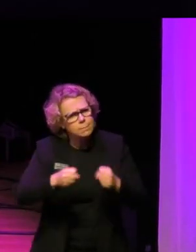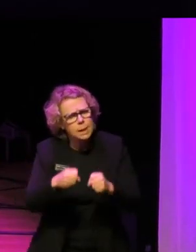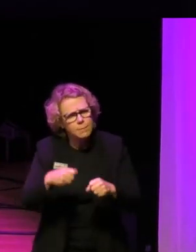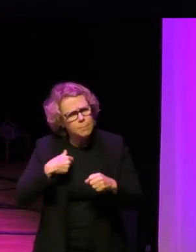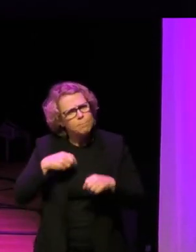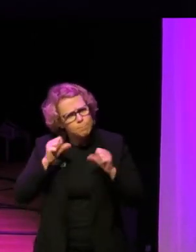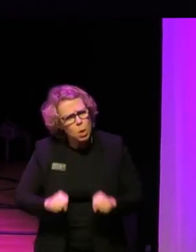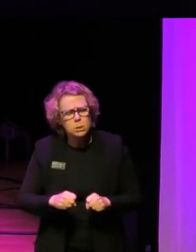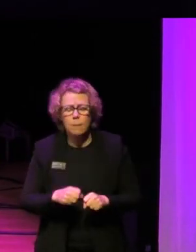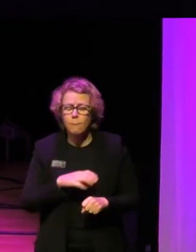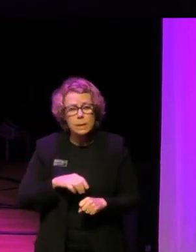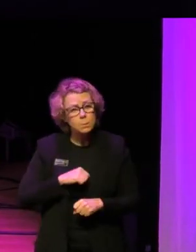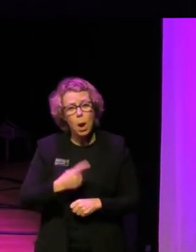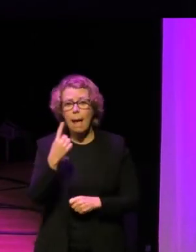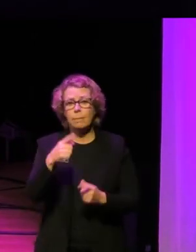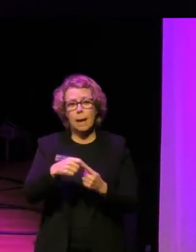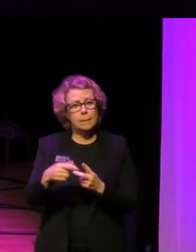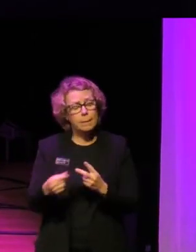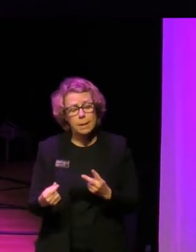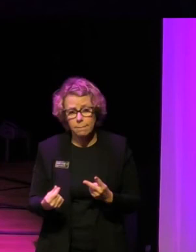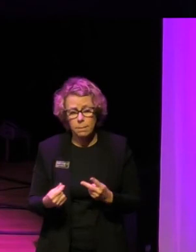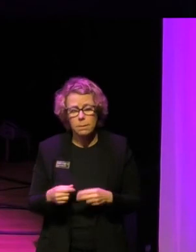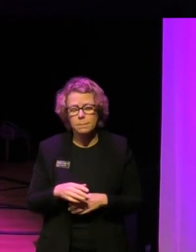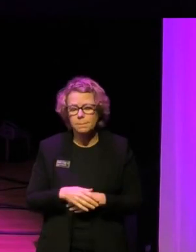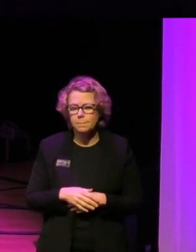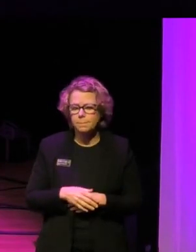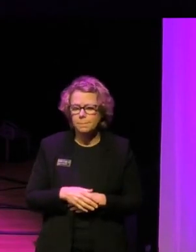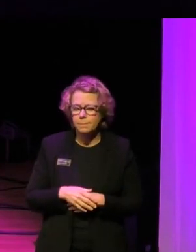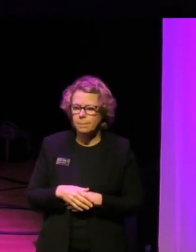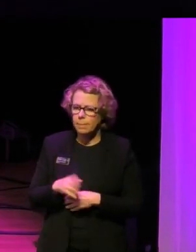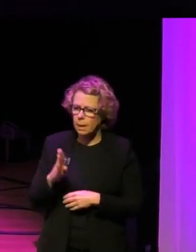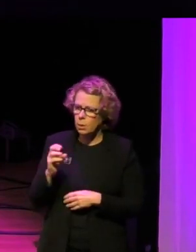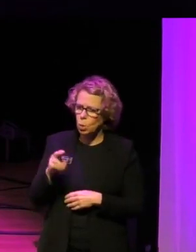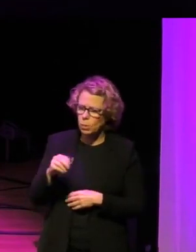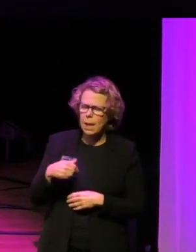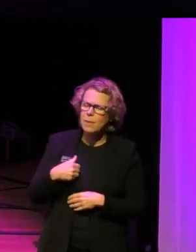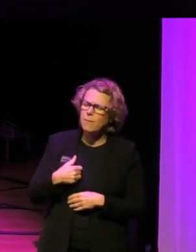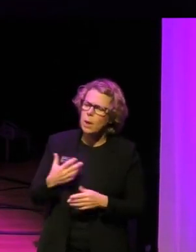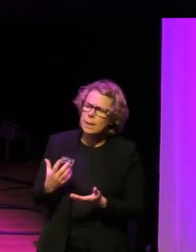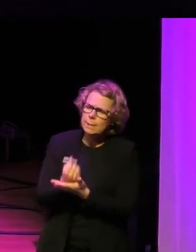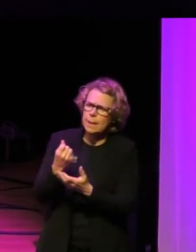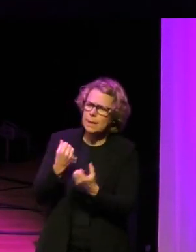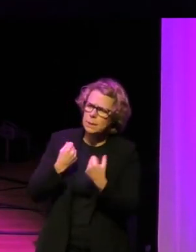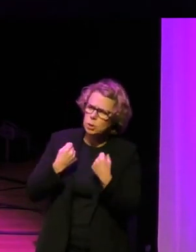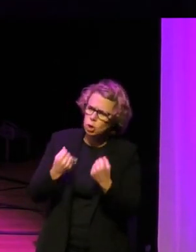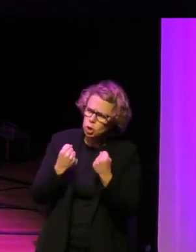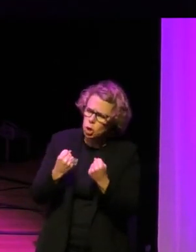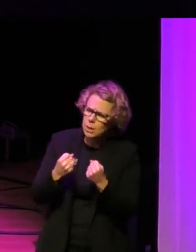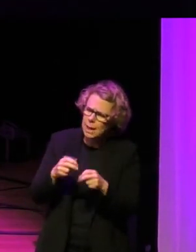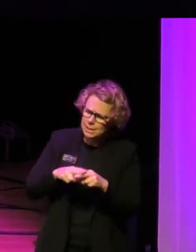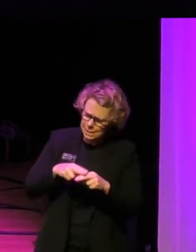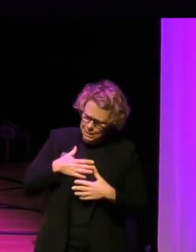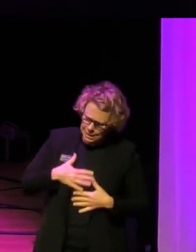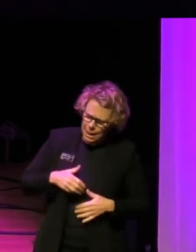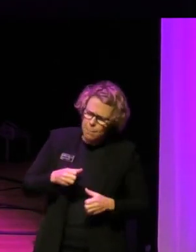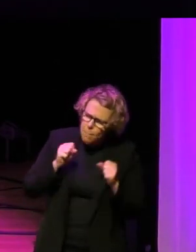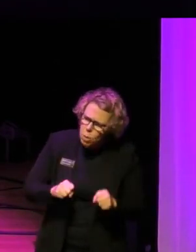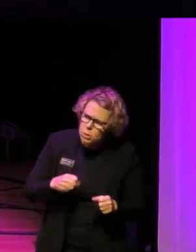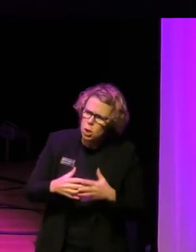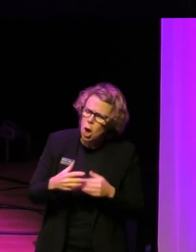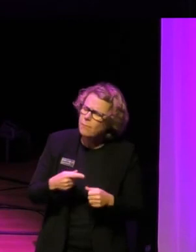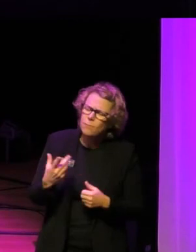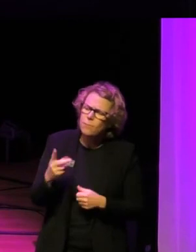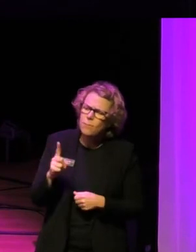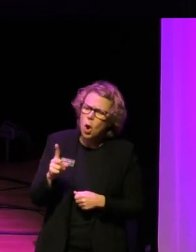är ett måste. Det är det enda alternativet som vi har. Och vart hittar ni då styrkan? Alltså den känslan av att det måste göras någonting.